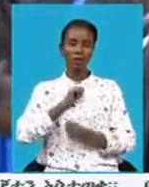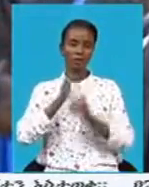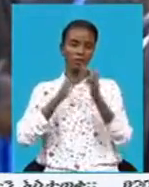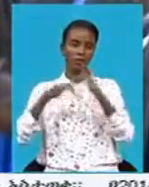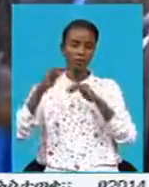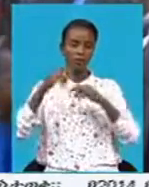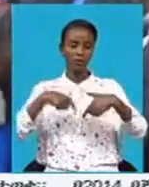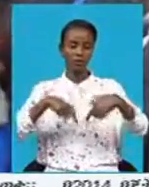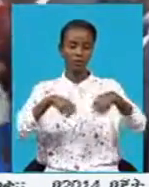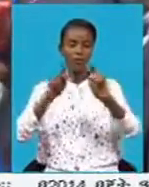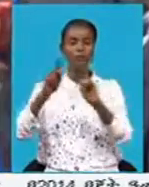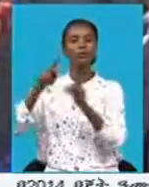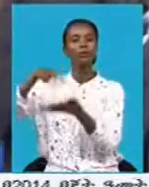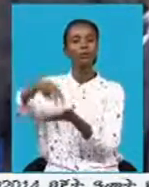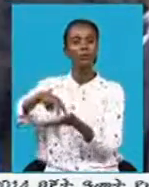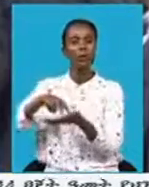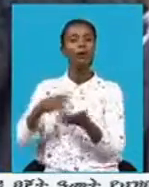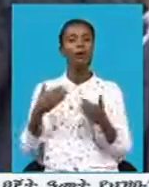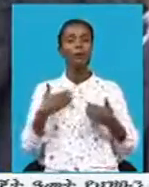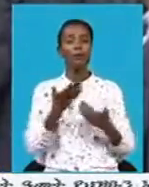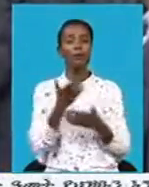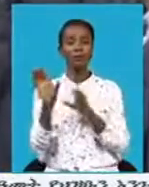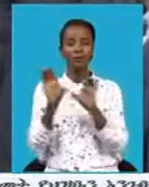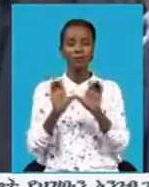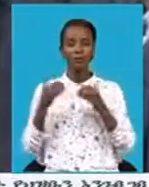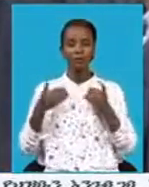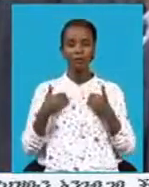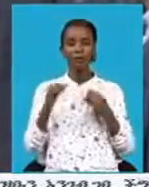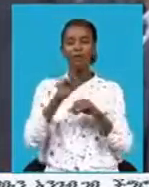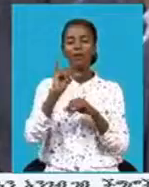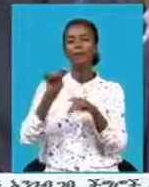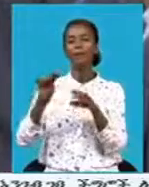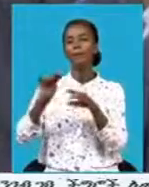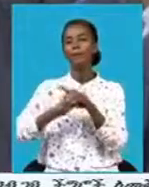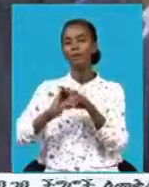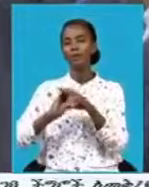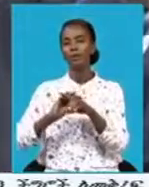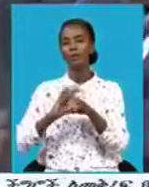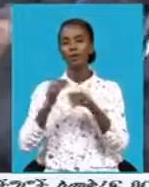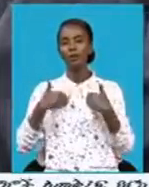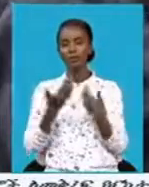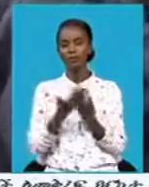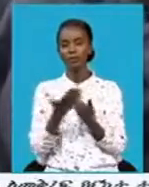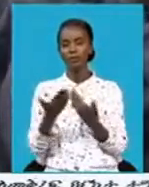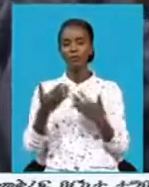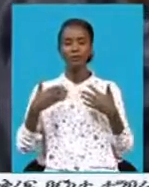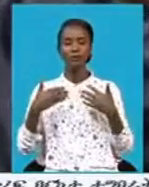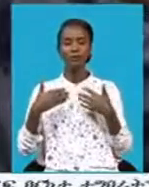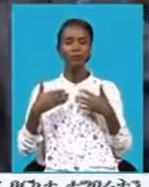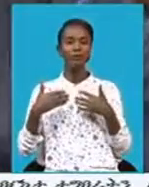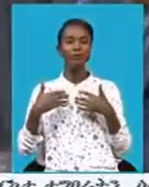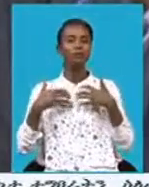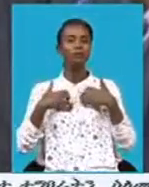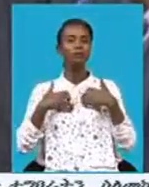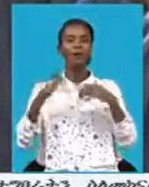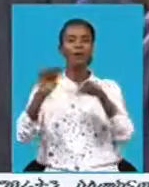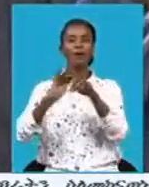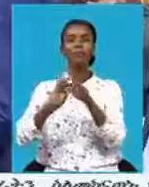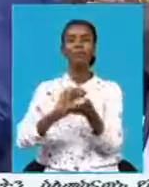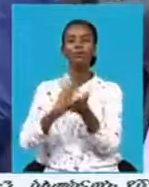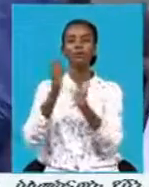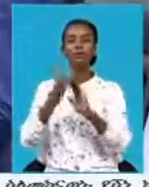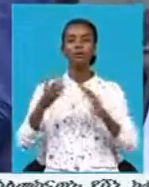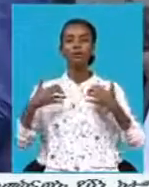አደር እቆማለሁ። ያለውን ነገር መደረግ ያለብኝ እንደ ባለሙያ ያለውን ነገር በቃ የእንስሳ ባለሙያ ስለሆነ